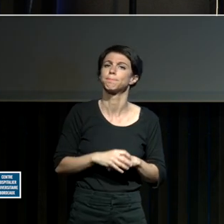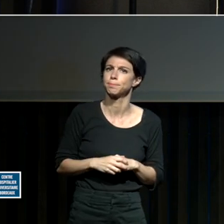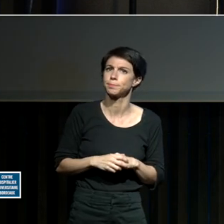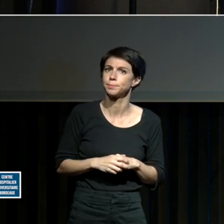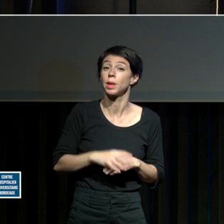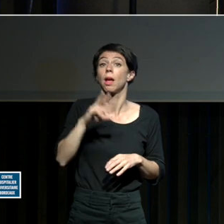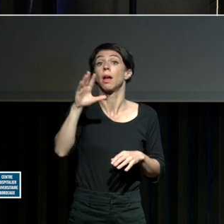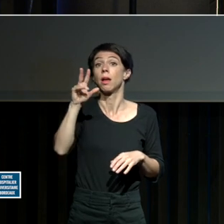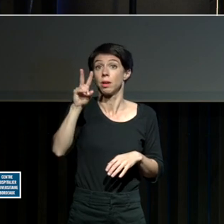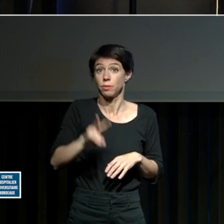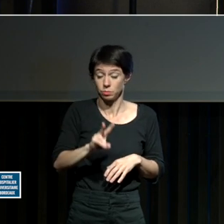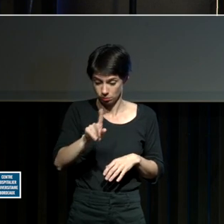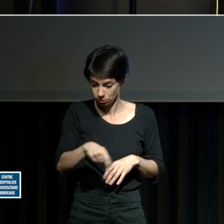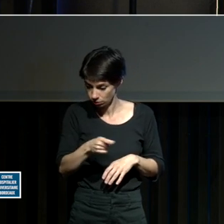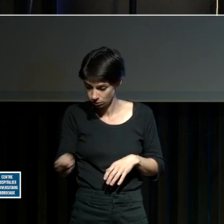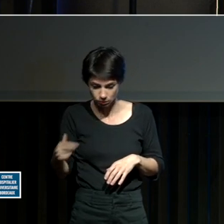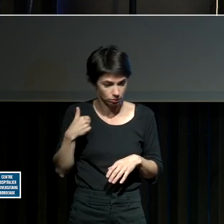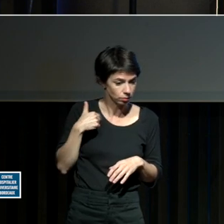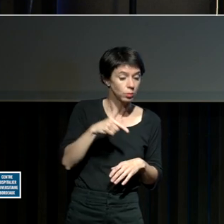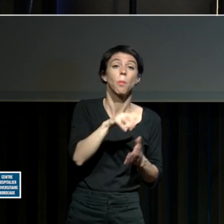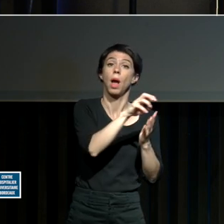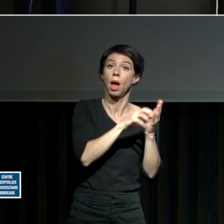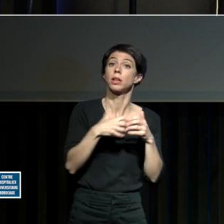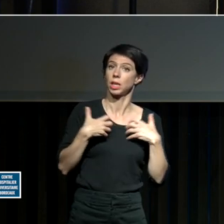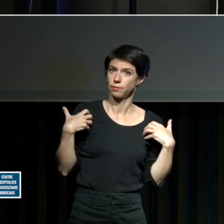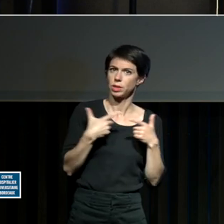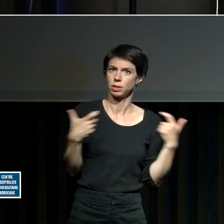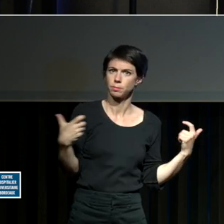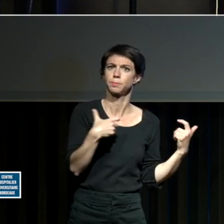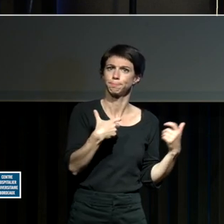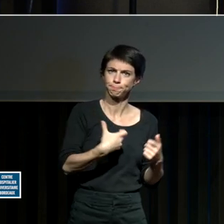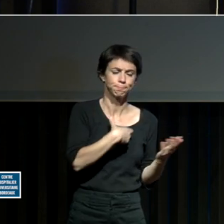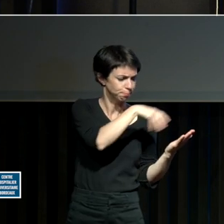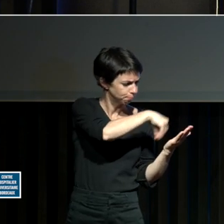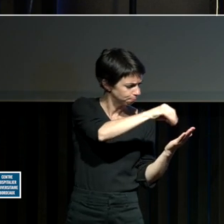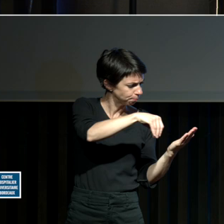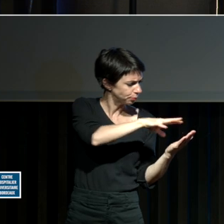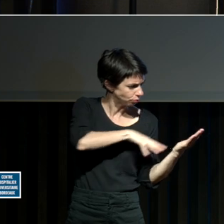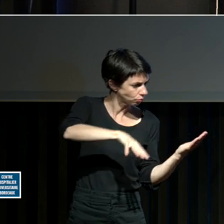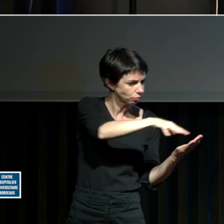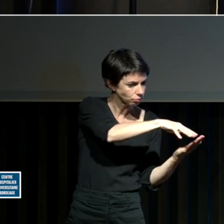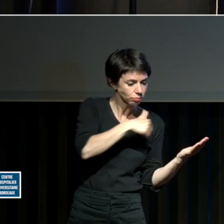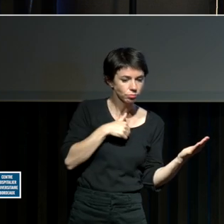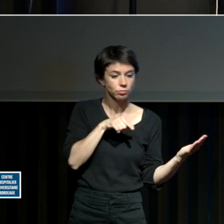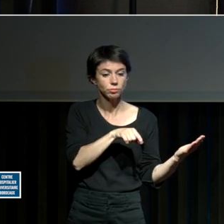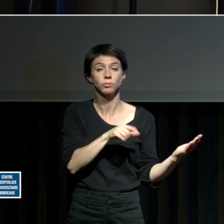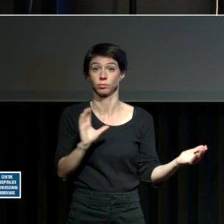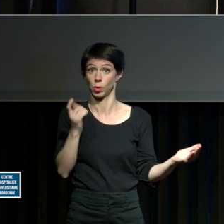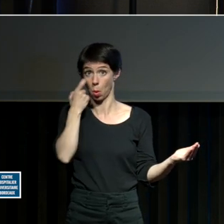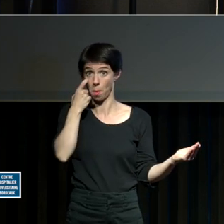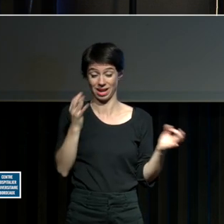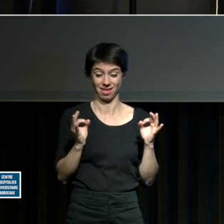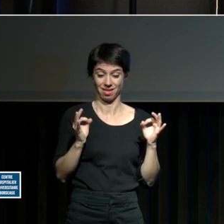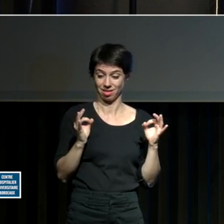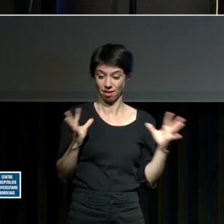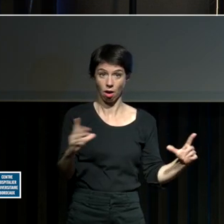retrouve une corrélation entre le temps passé sur les écrans et des indices de moins bonne santé, tant